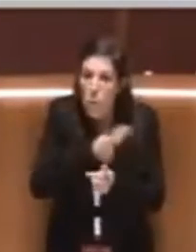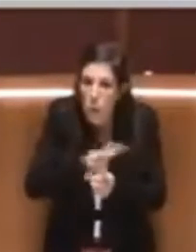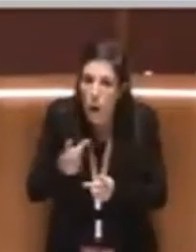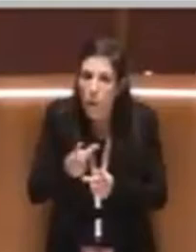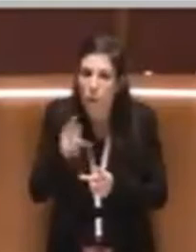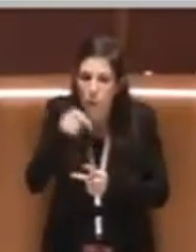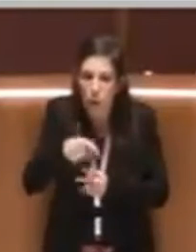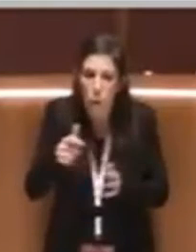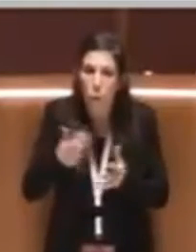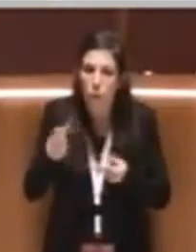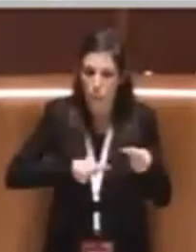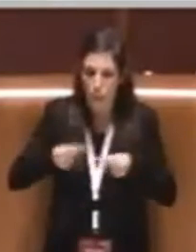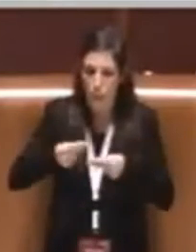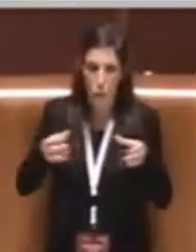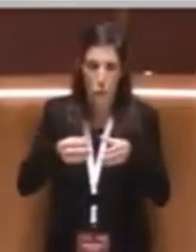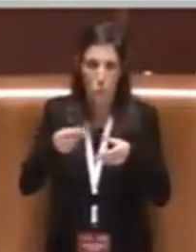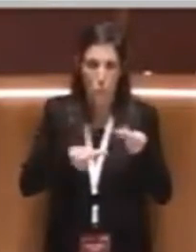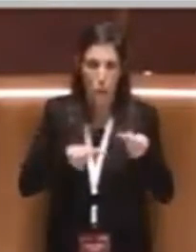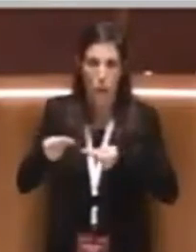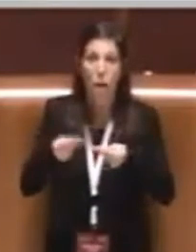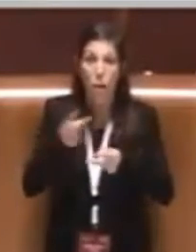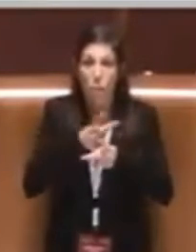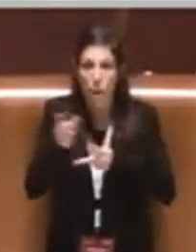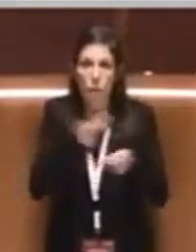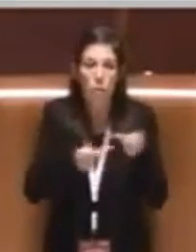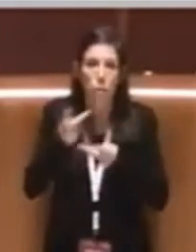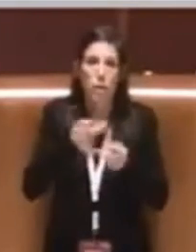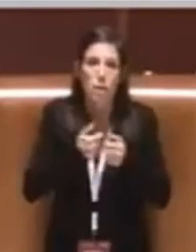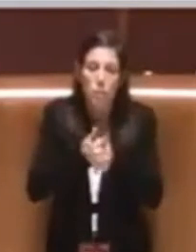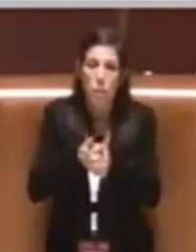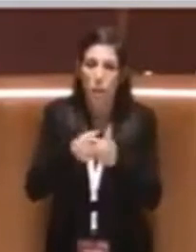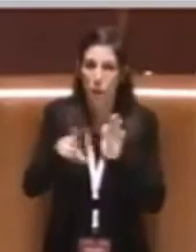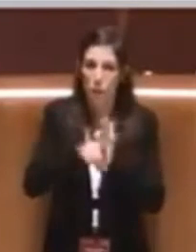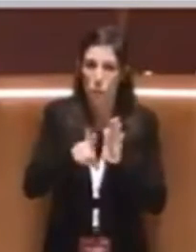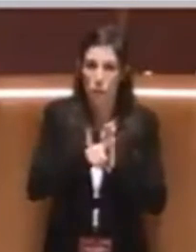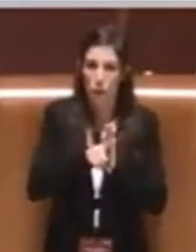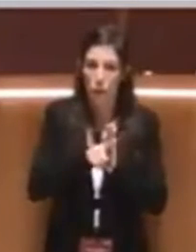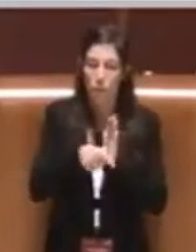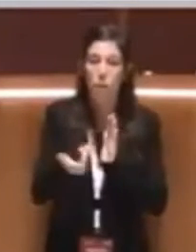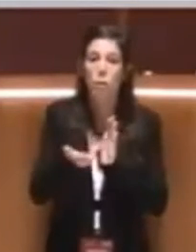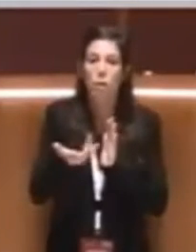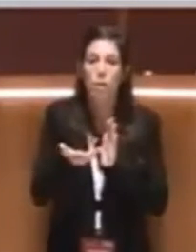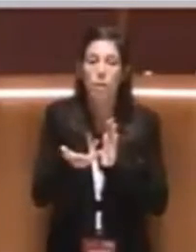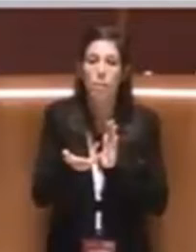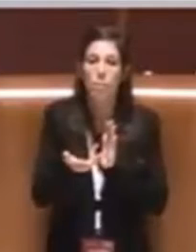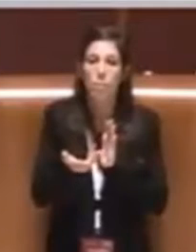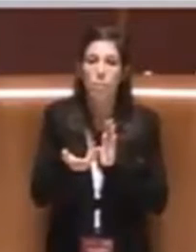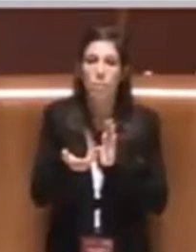questa amministrazione delle soluzioni per quelle persone che nonostante